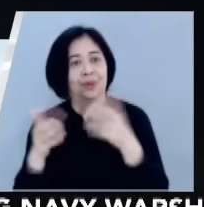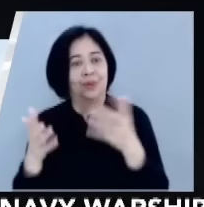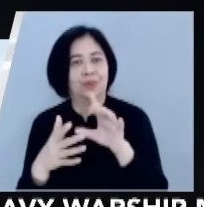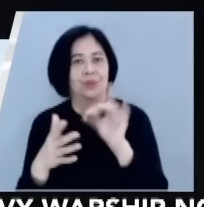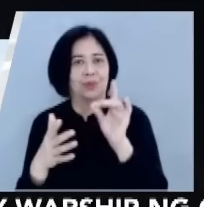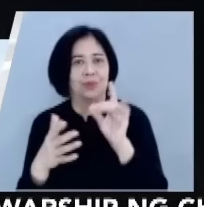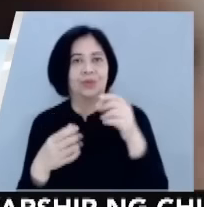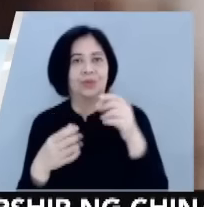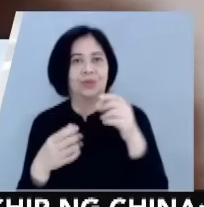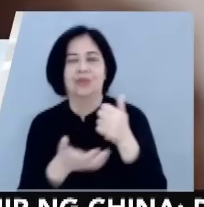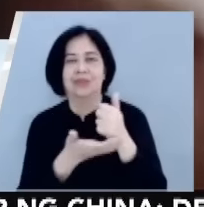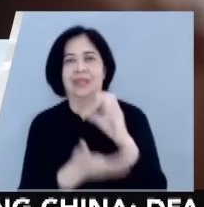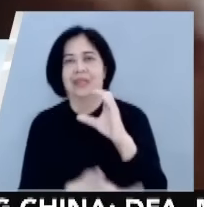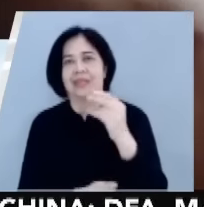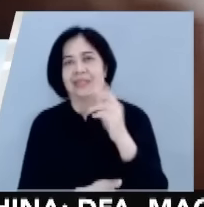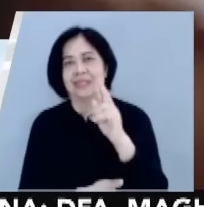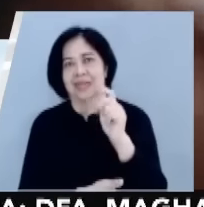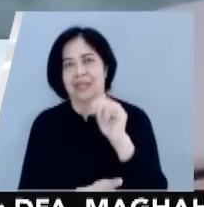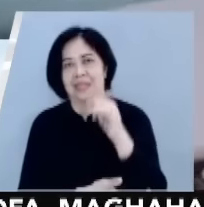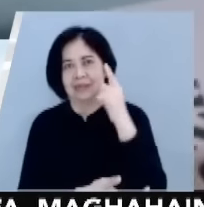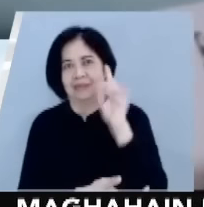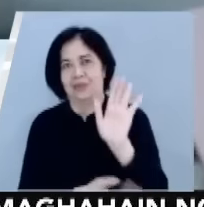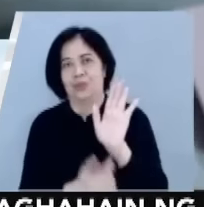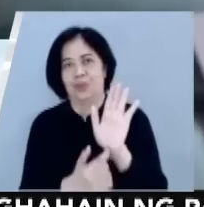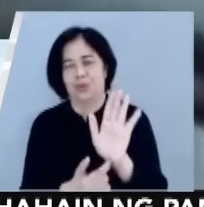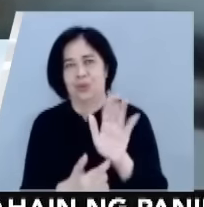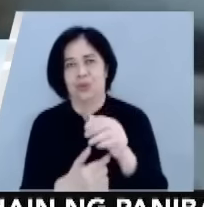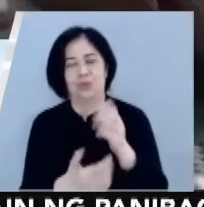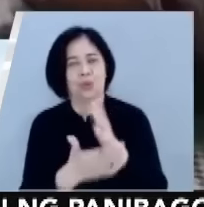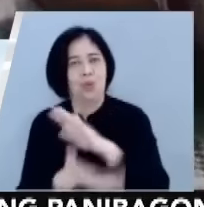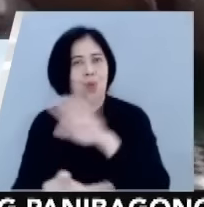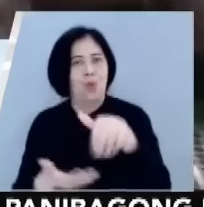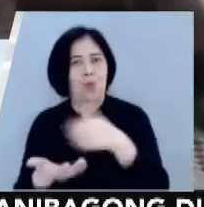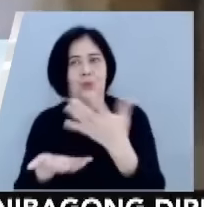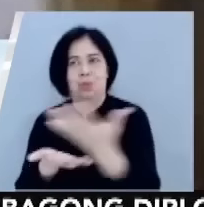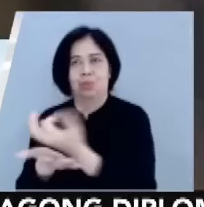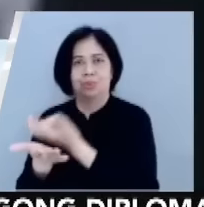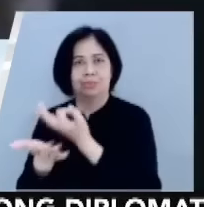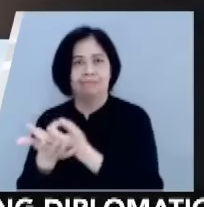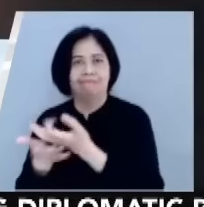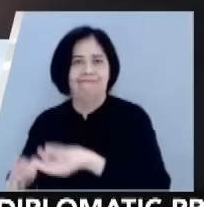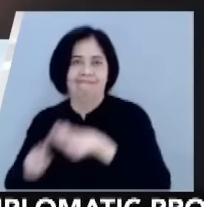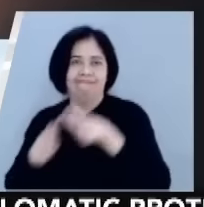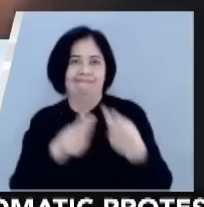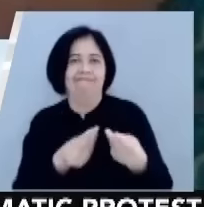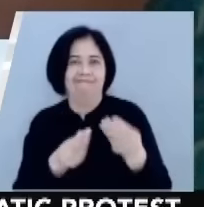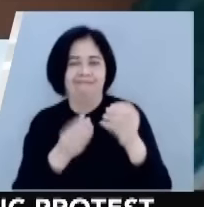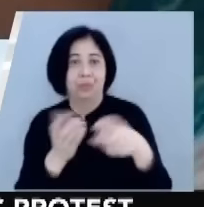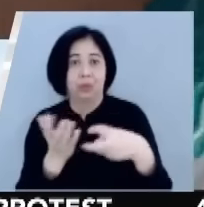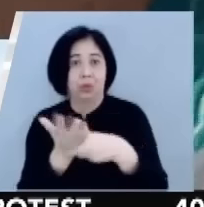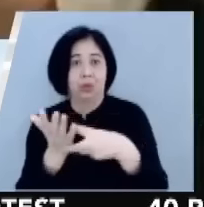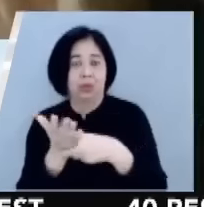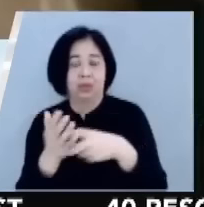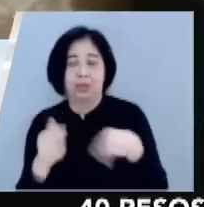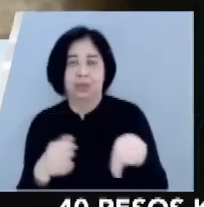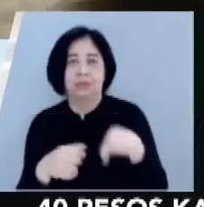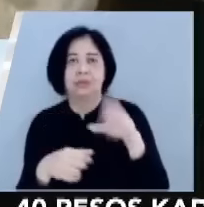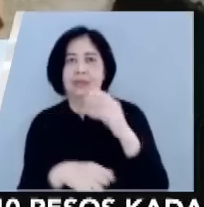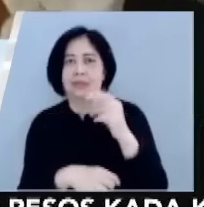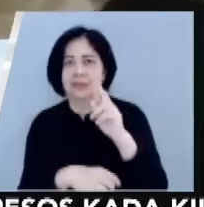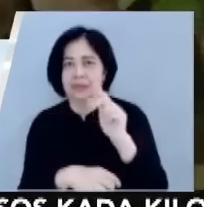para sa kanyang Silver Star Show. Dito napunta ang lahat ng kinita niya sa show. Those tickets support this incredible charity in the Philippines